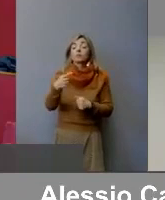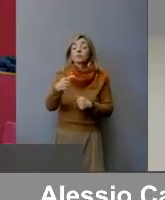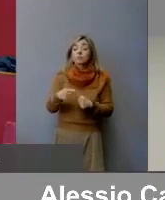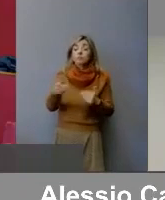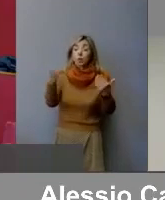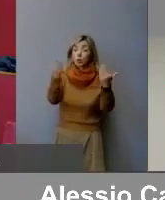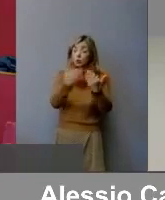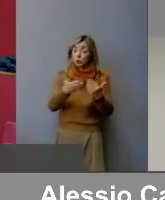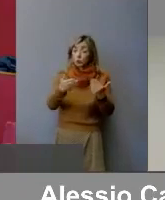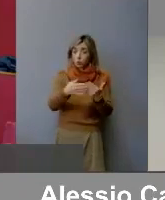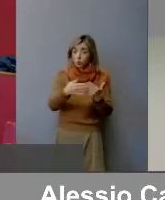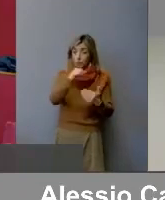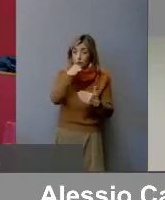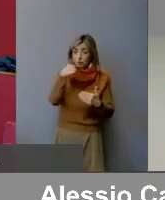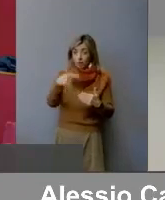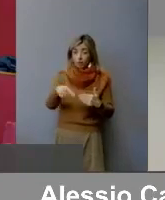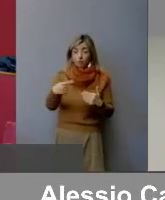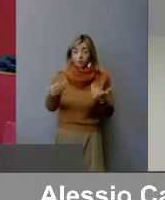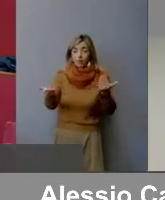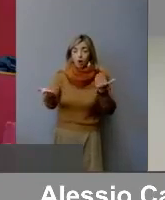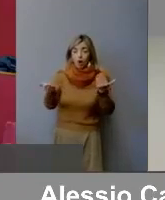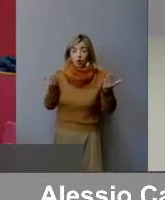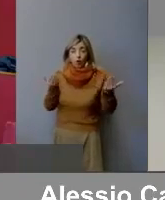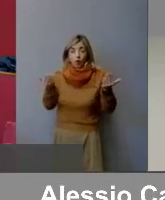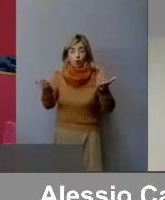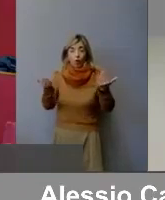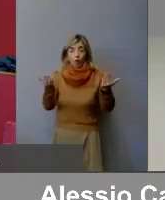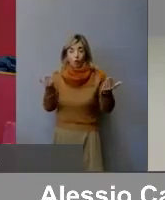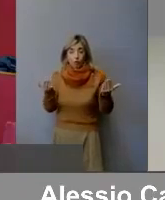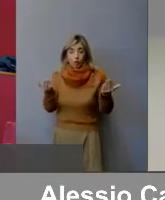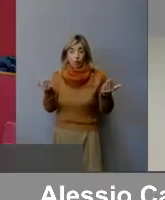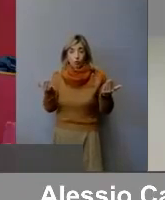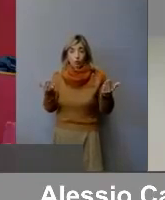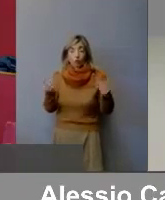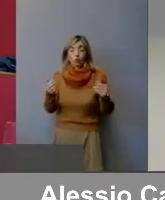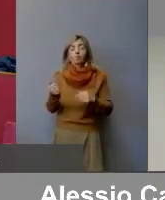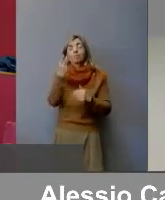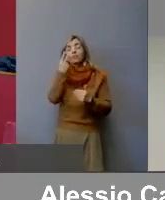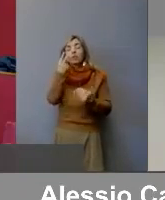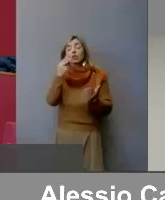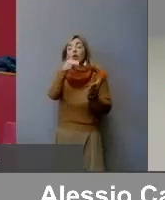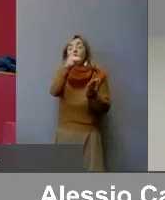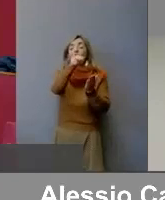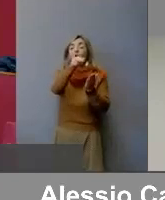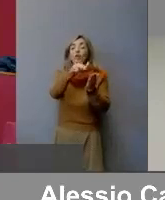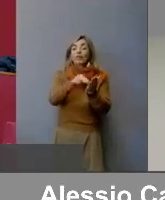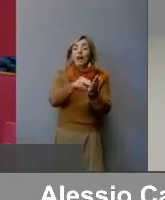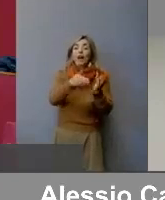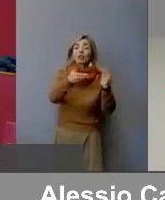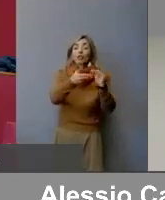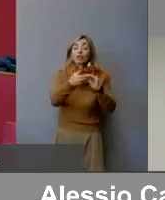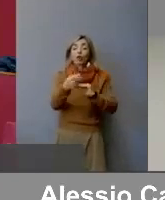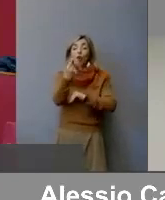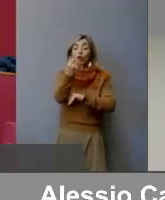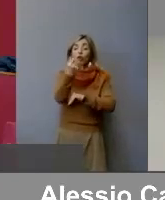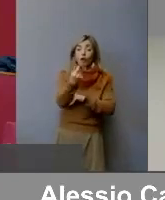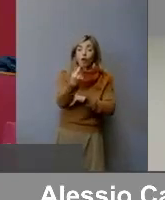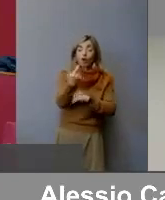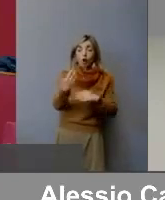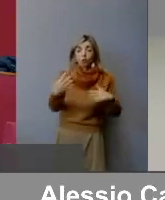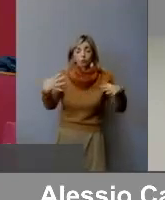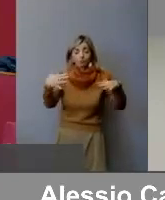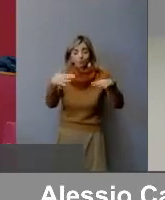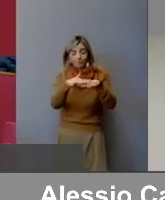per questo un confronto non incrocia diciamo i dati socio economici e in qualche modo non indaga sulle cause